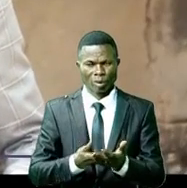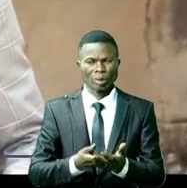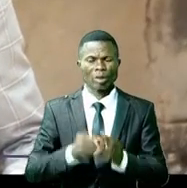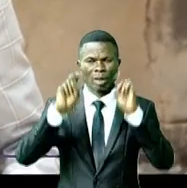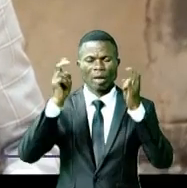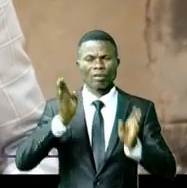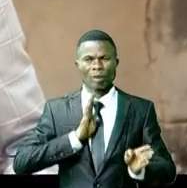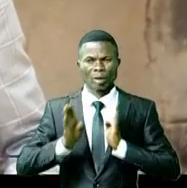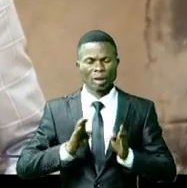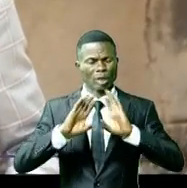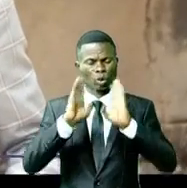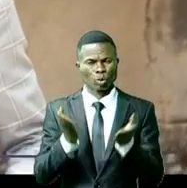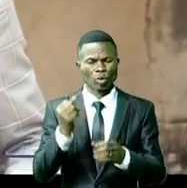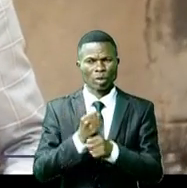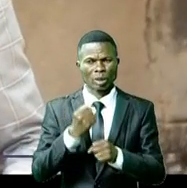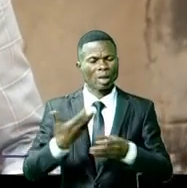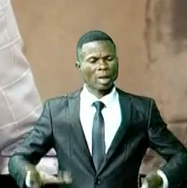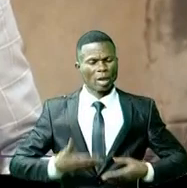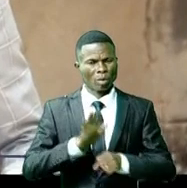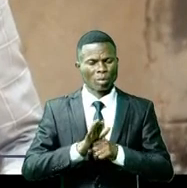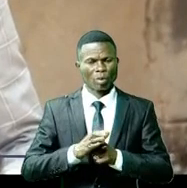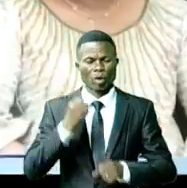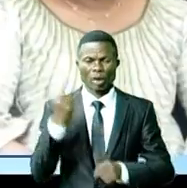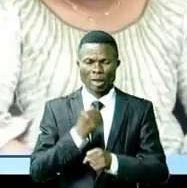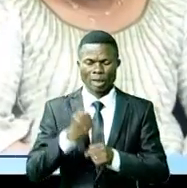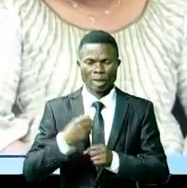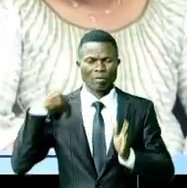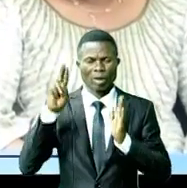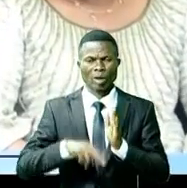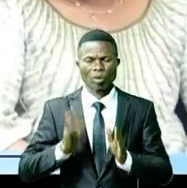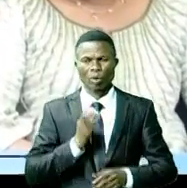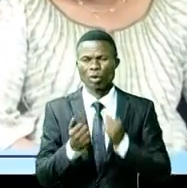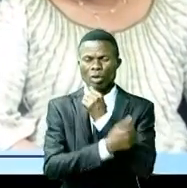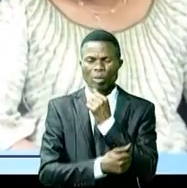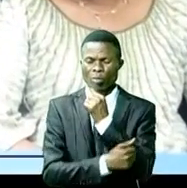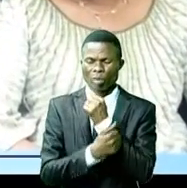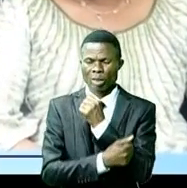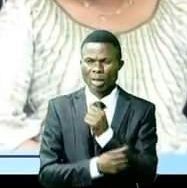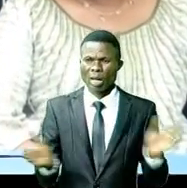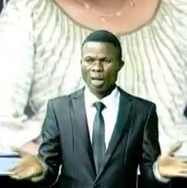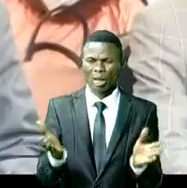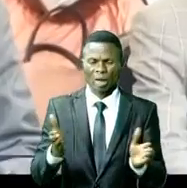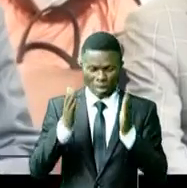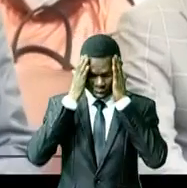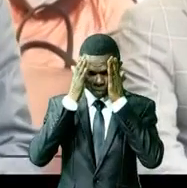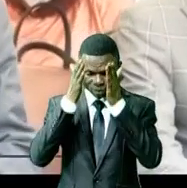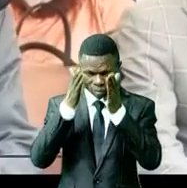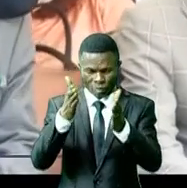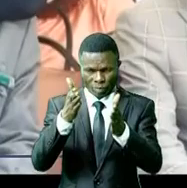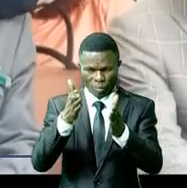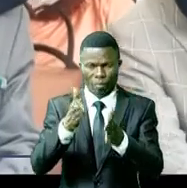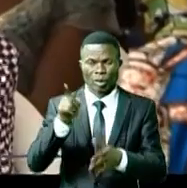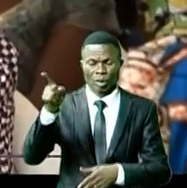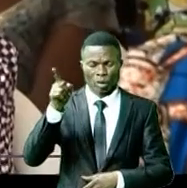son personnel louent les efforts du gouvernement de la République et encouragent l'attention particulière que